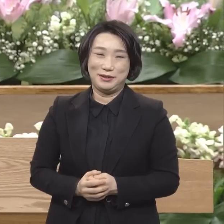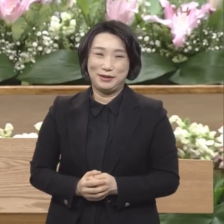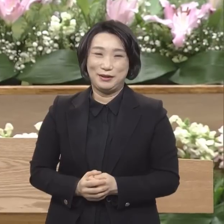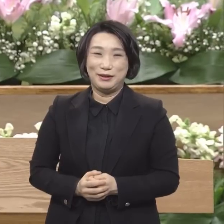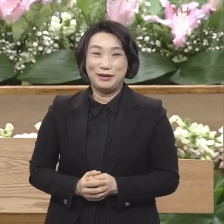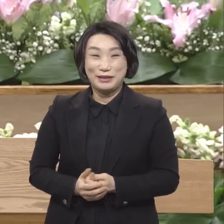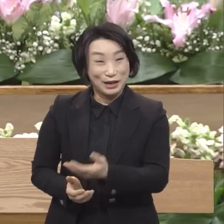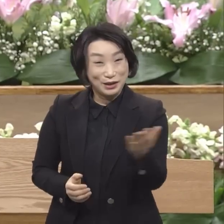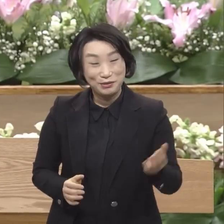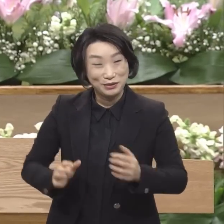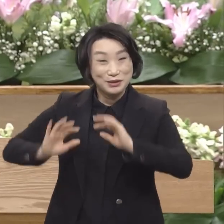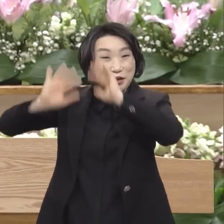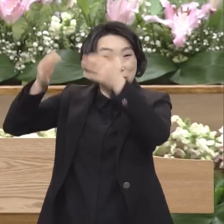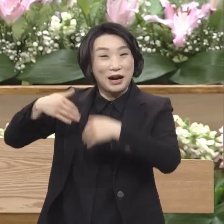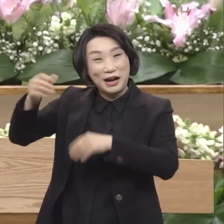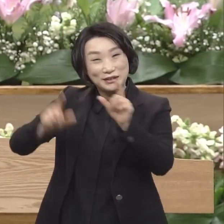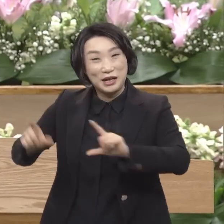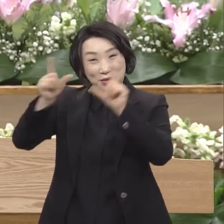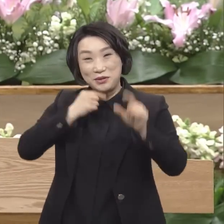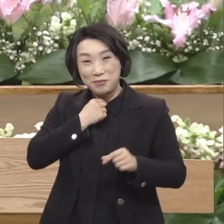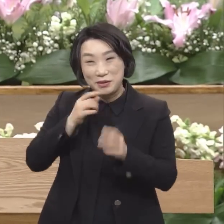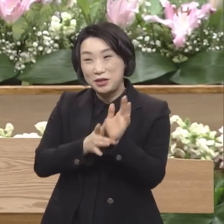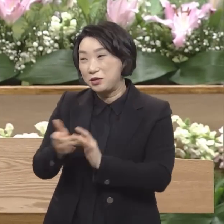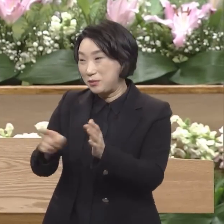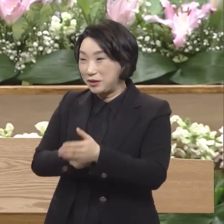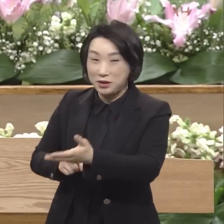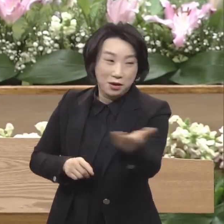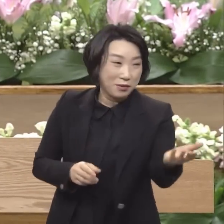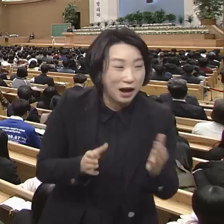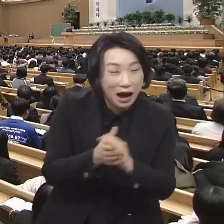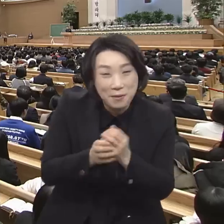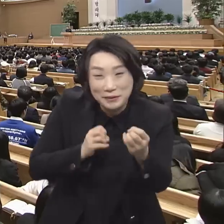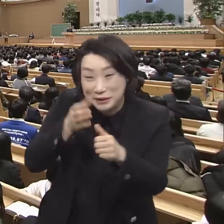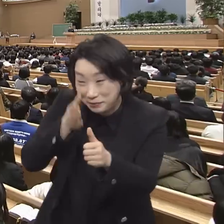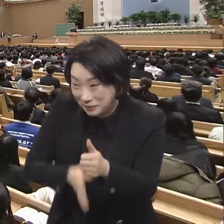자, 살고 싶어서 예수 믿는 사람 아멘 합시다.